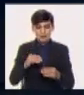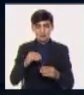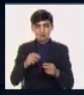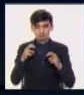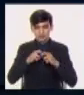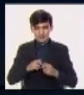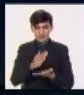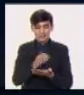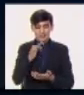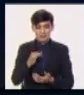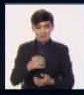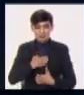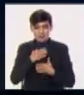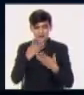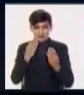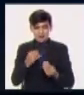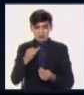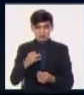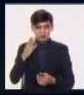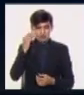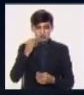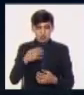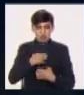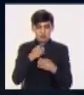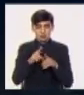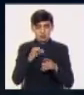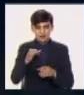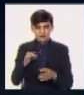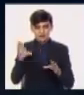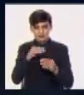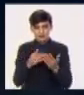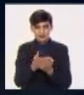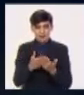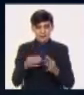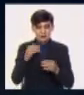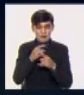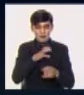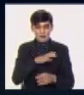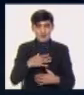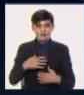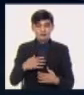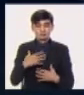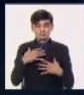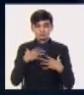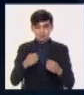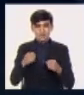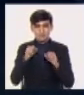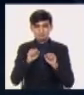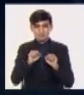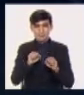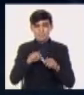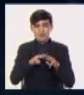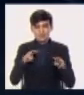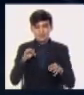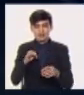жатыр. Үрейлі күндер, қорқынышты сандар. Осындай жағымсыз статистиканы айтқан денсаулық сақтау министрі тіпті індет жұқтырғандардың